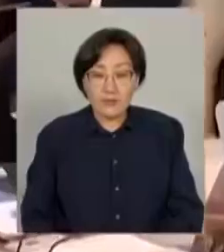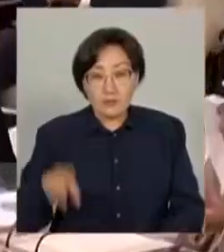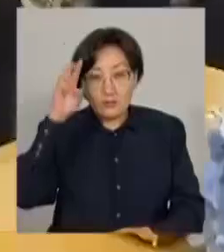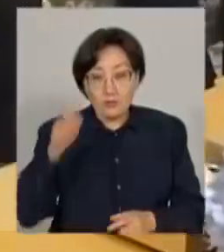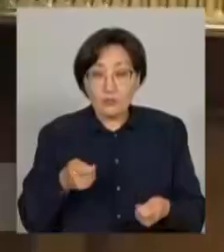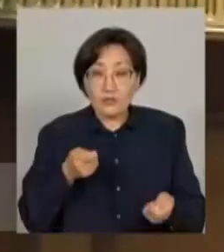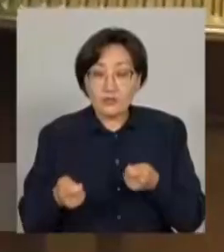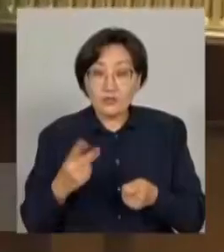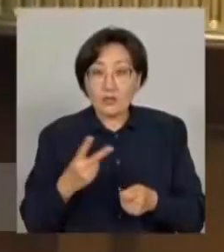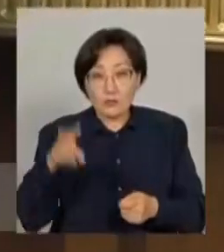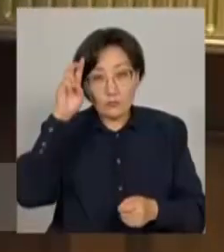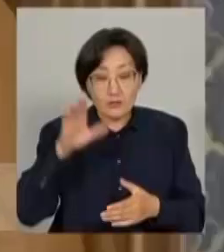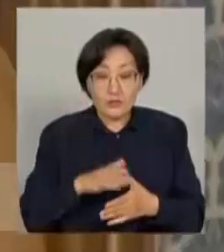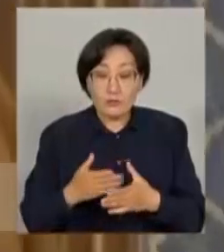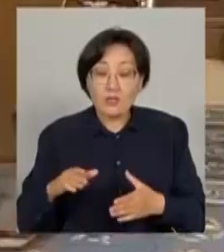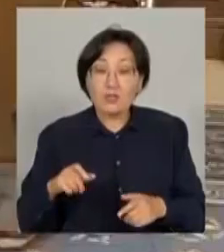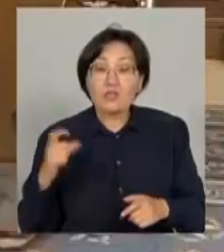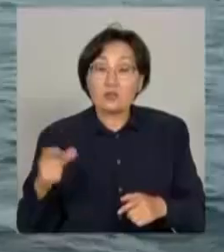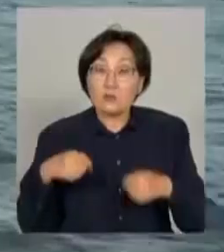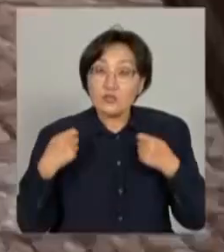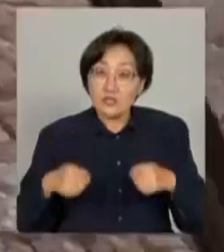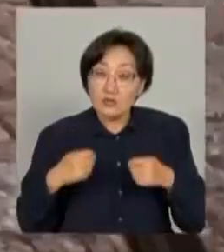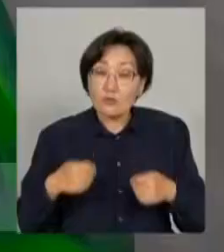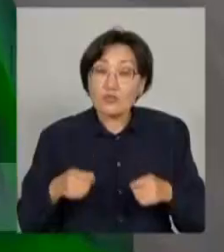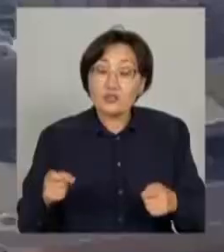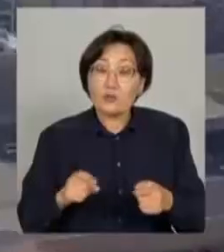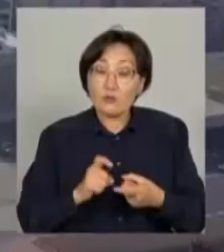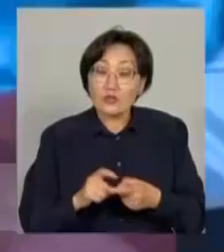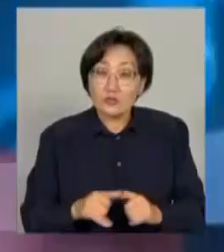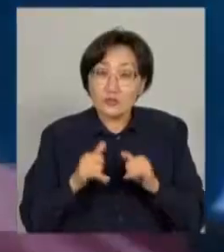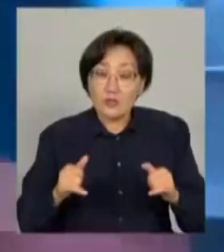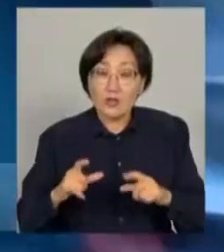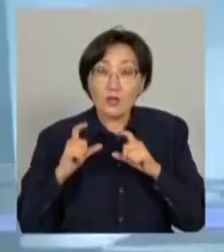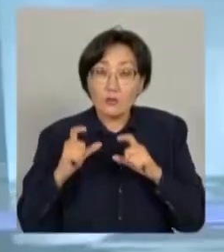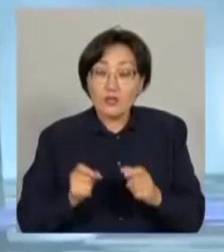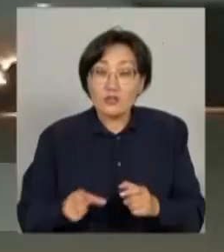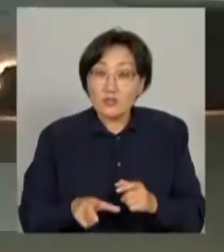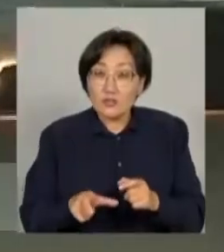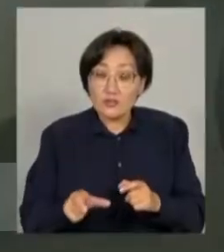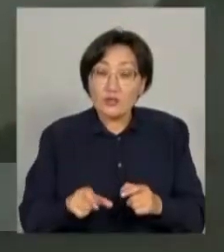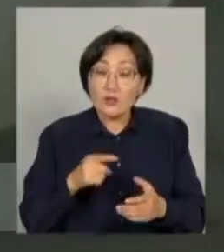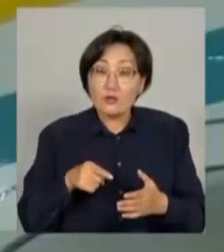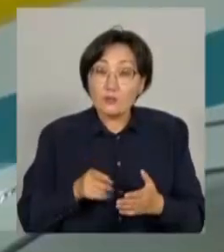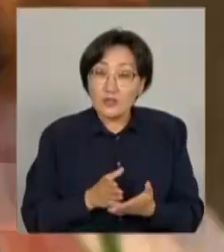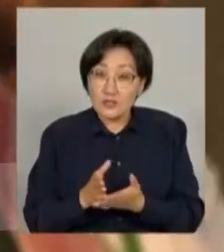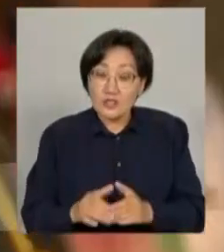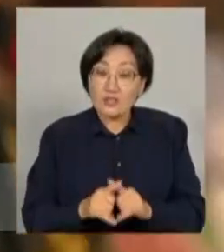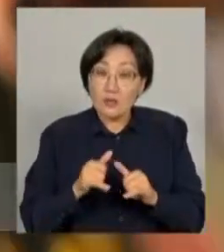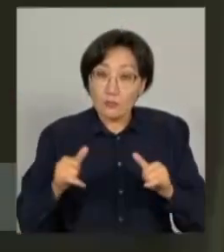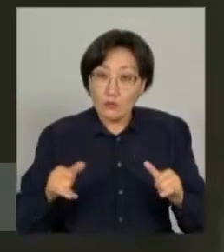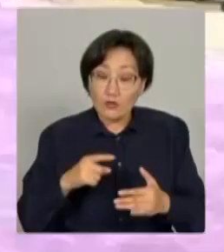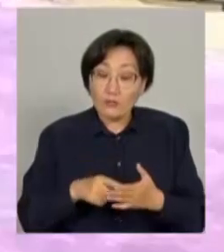Мемлекет басшысы екі ел арасындағы сауда-экономикалық байланыстарды кеңейту, көлік транзит саласын дамыту мәселелеріне назар